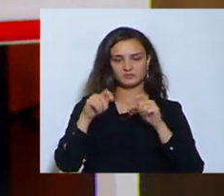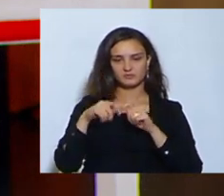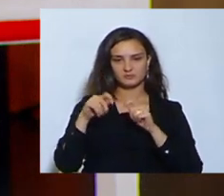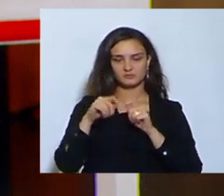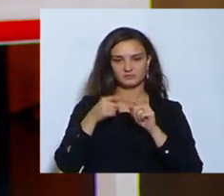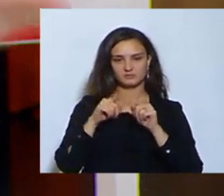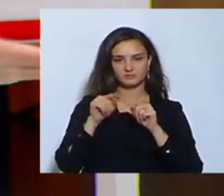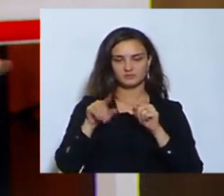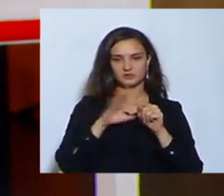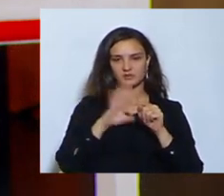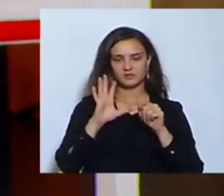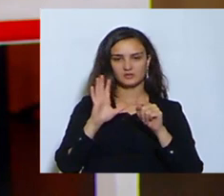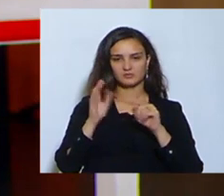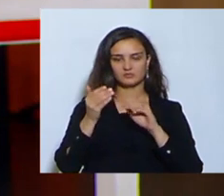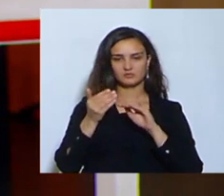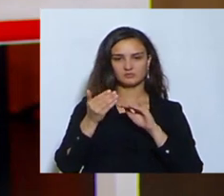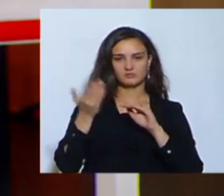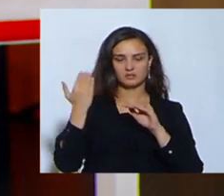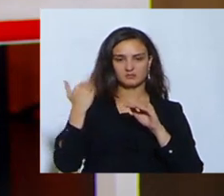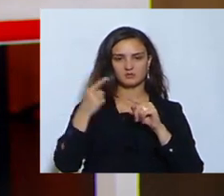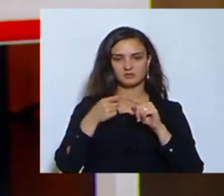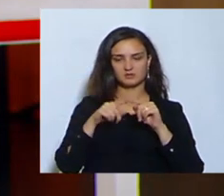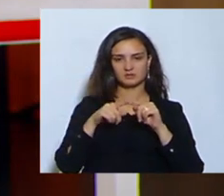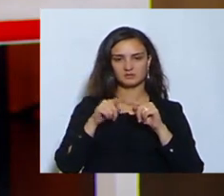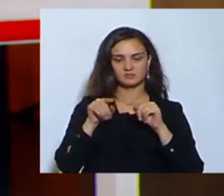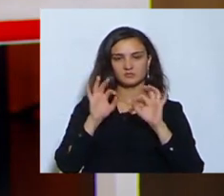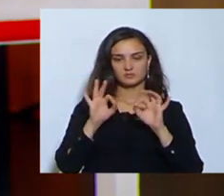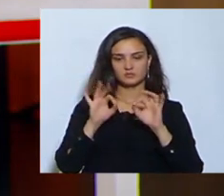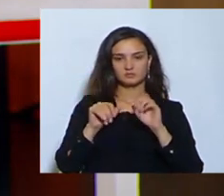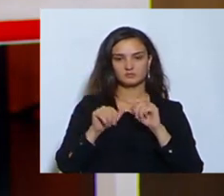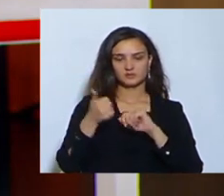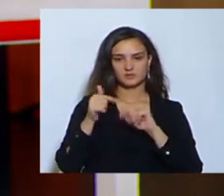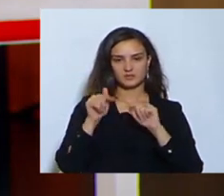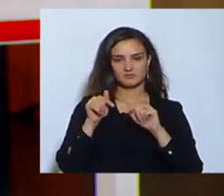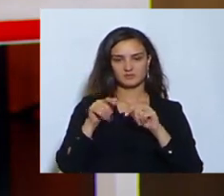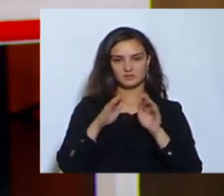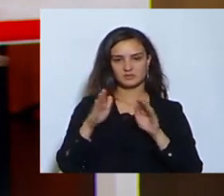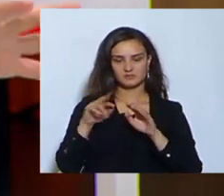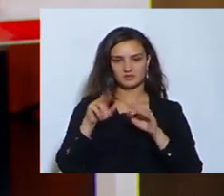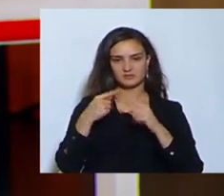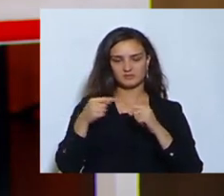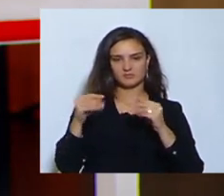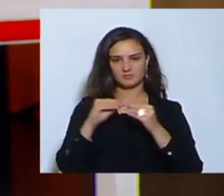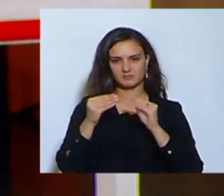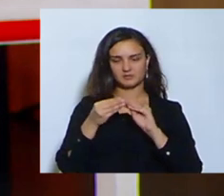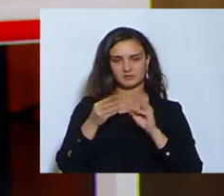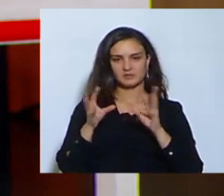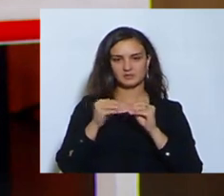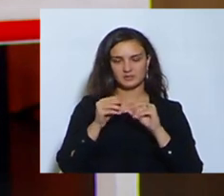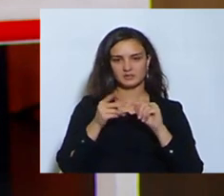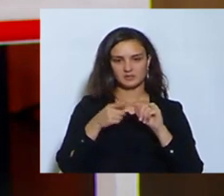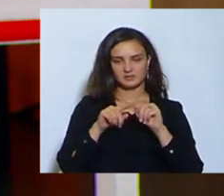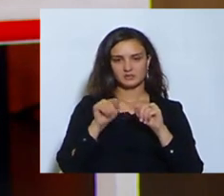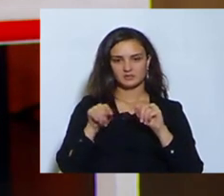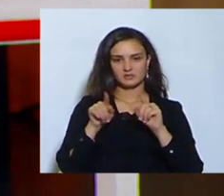დარღვევები, რომელიც არ იყო მანიფესტი, არ იყო დადგენილი, გამოვლინდება სწორედ პირველად ამ სახით. ან შეიძლება სხვა პრობლემებთან ერთად ესეც